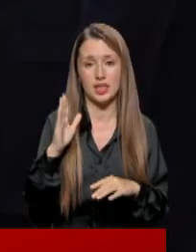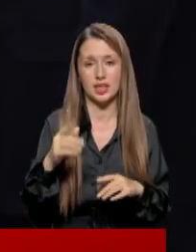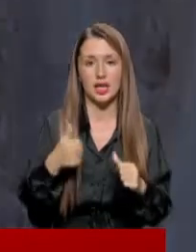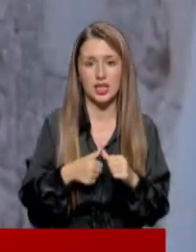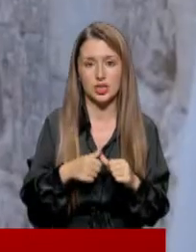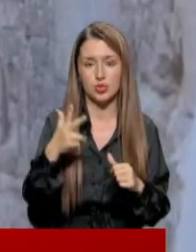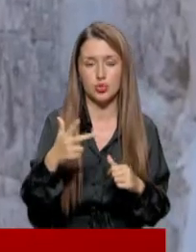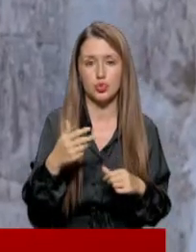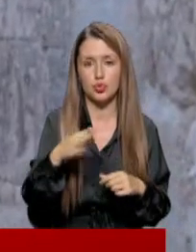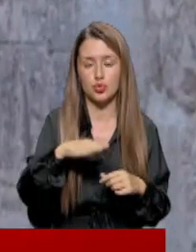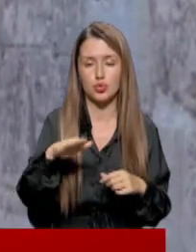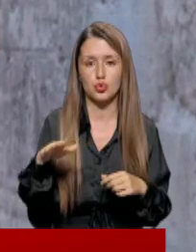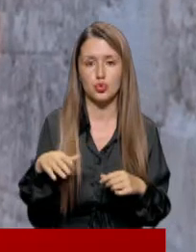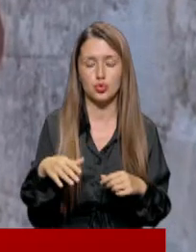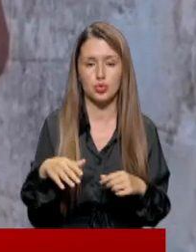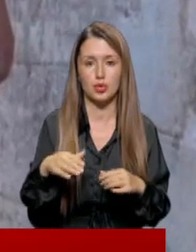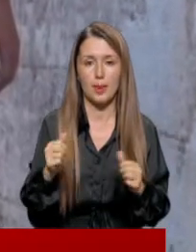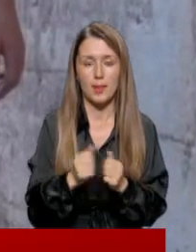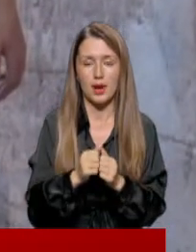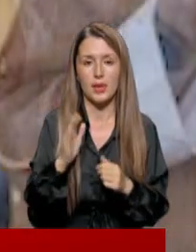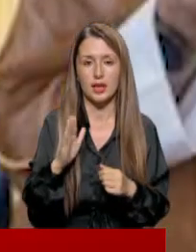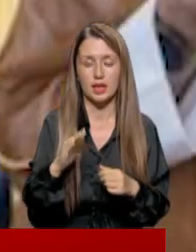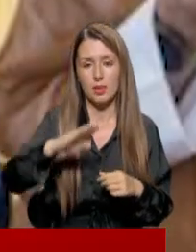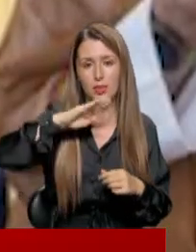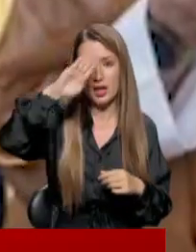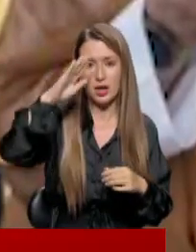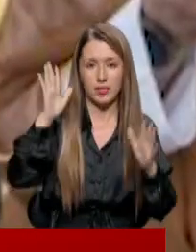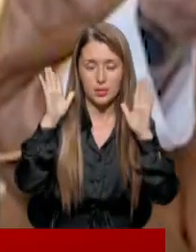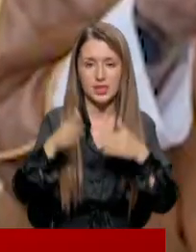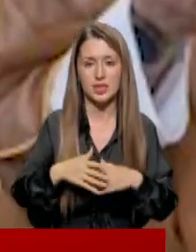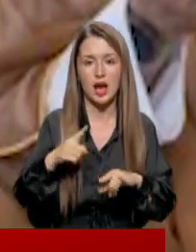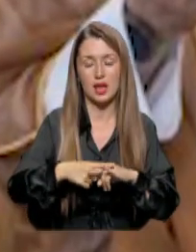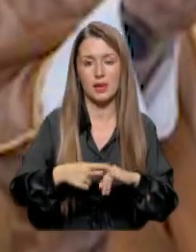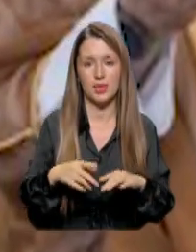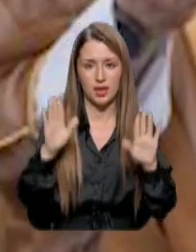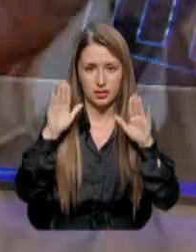ve 3 çocuğunun eşlik ettiği Suriye lideri, bayram namazını da Halep'te kıldı.